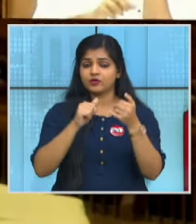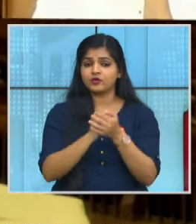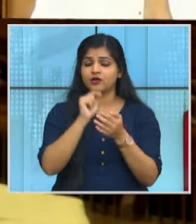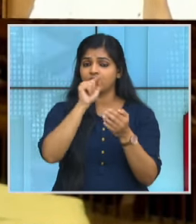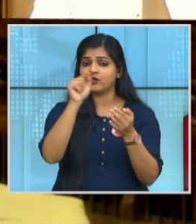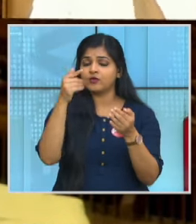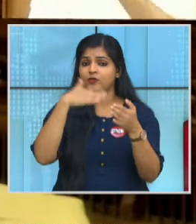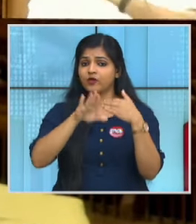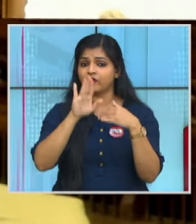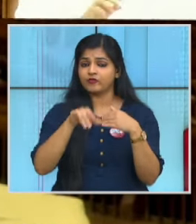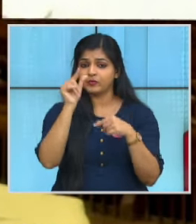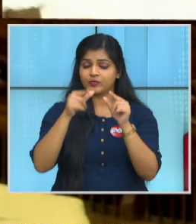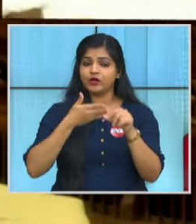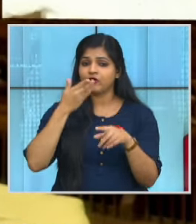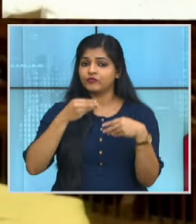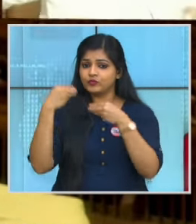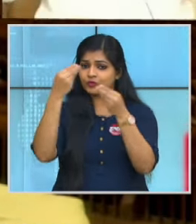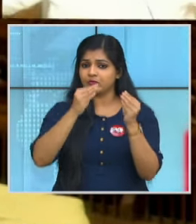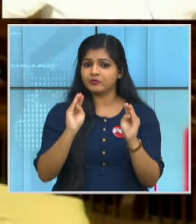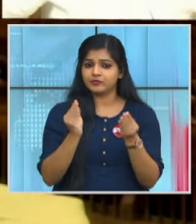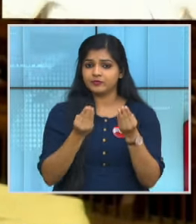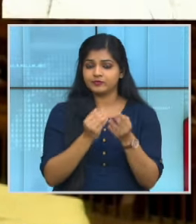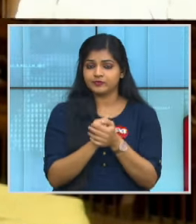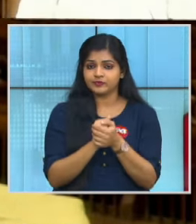അവിടങ്ങളിലുള്ളവർക്ക് ആ ഉപദേശം നൽകിക്കൂടായിരുന്നു?